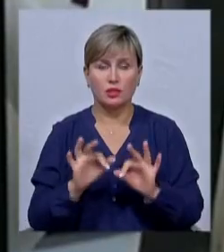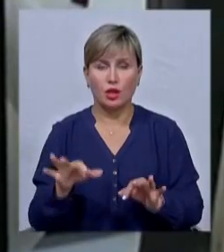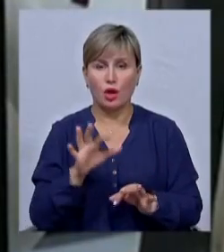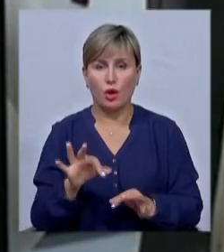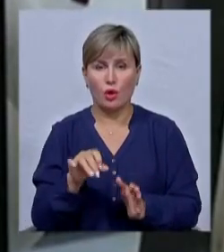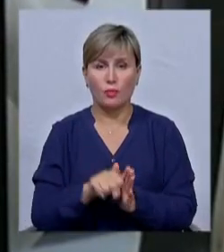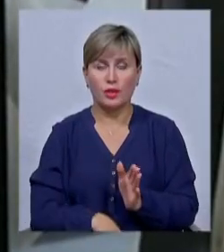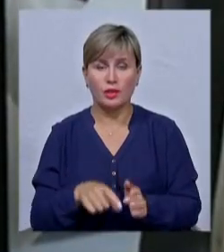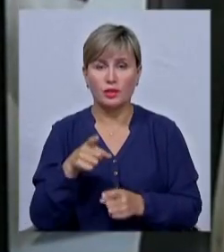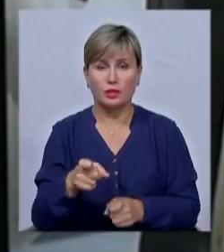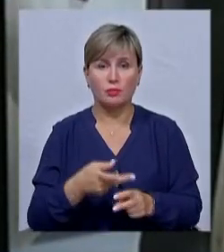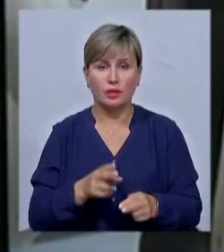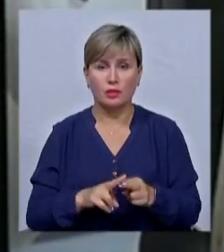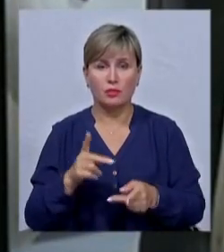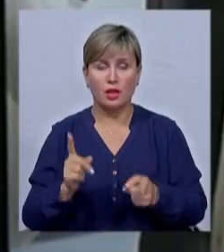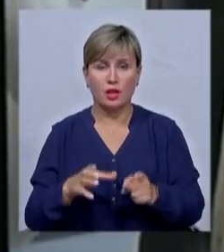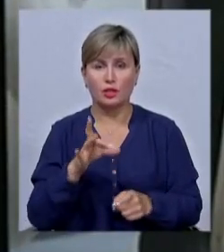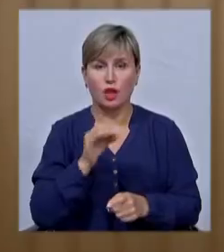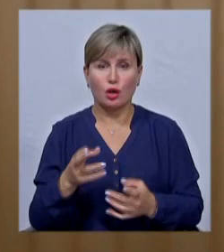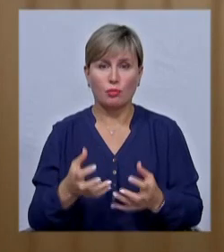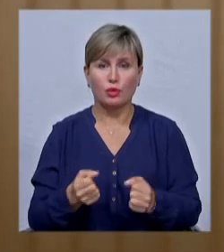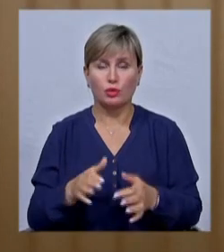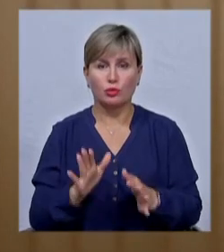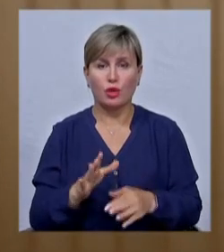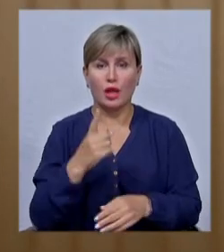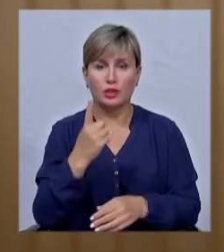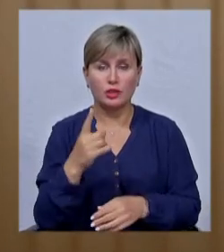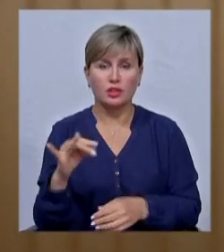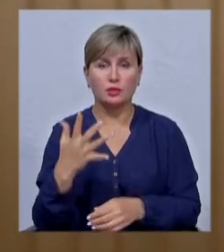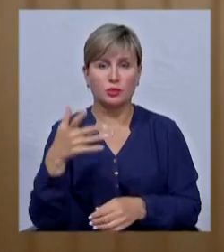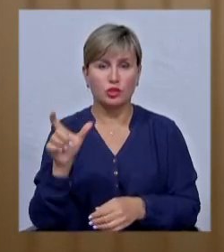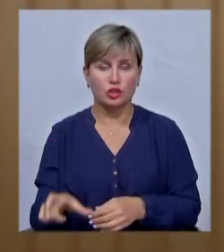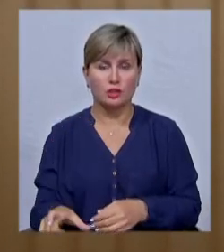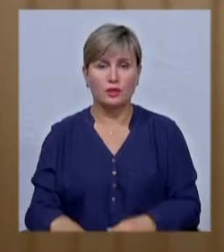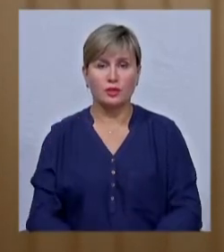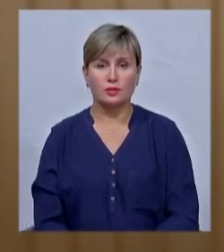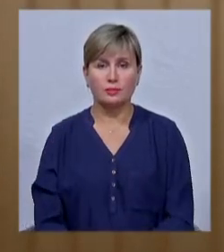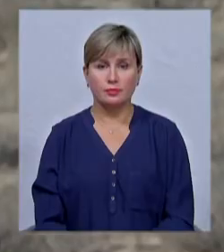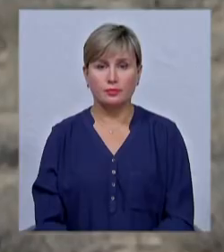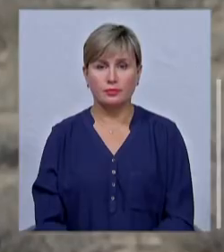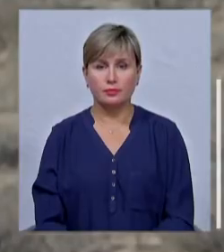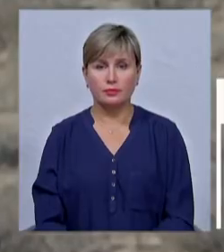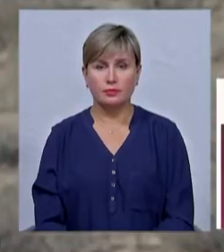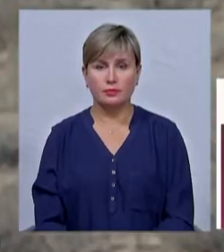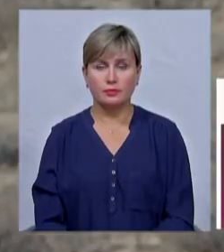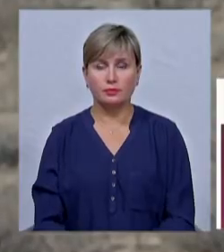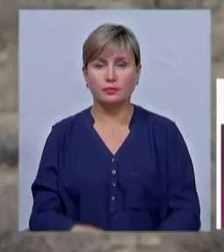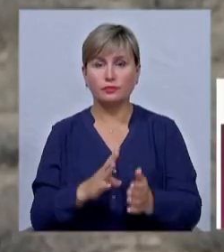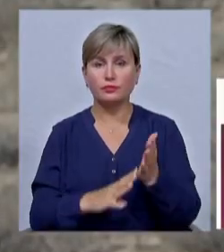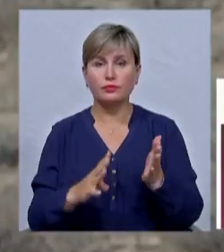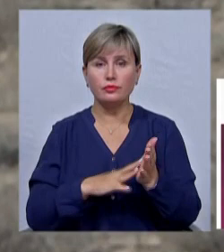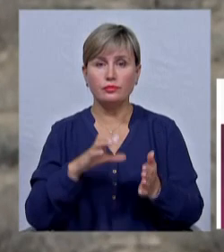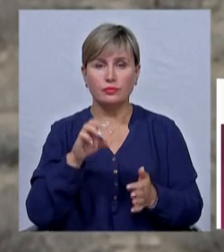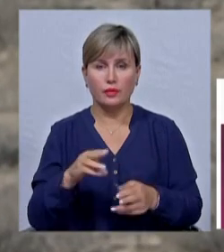преступления при этом реальный срок получил только один из пятерых подозреваемых 99 статья